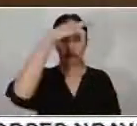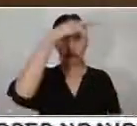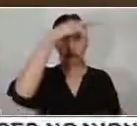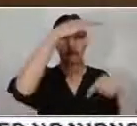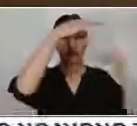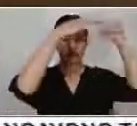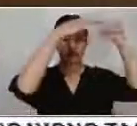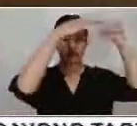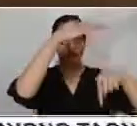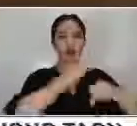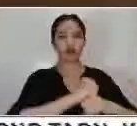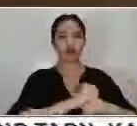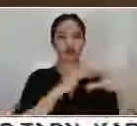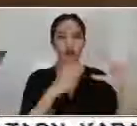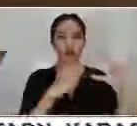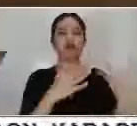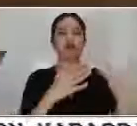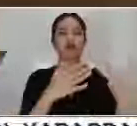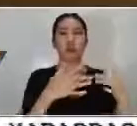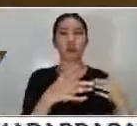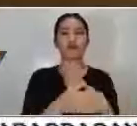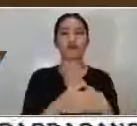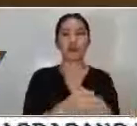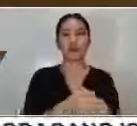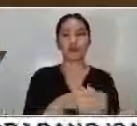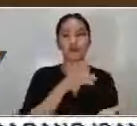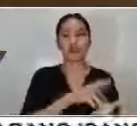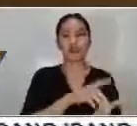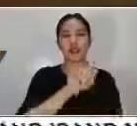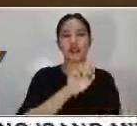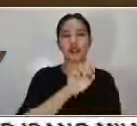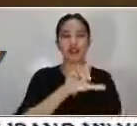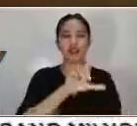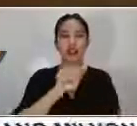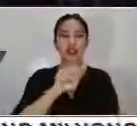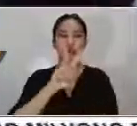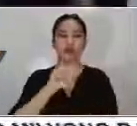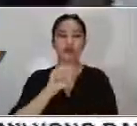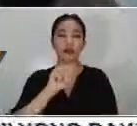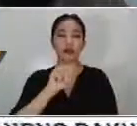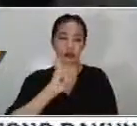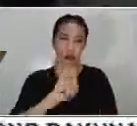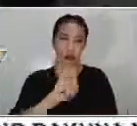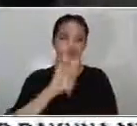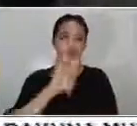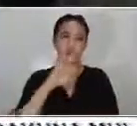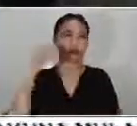is equally grotesque is that Israel was condemned in the Human Rights Council.